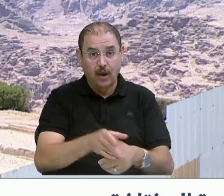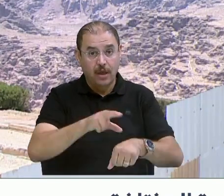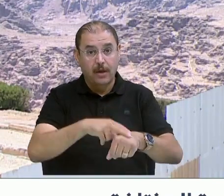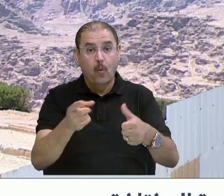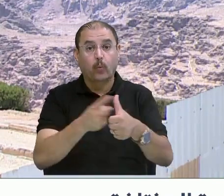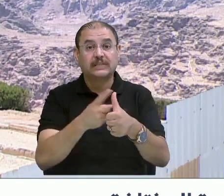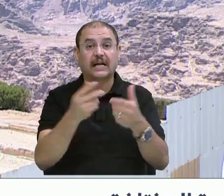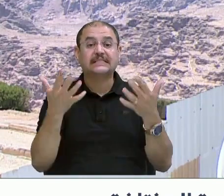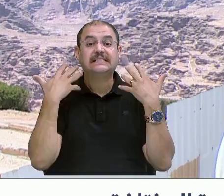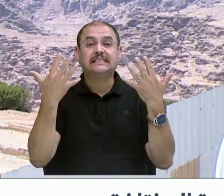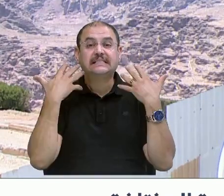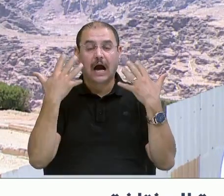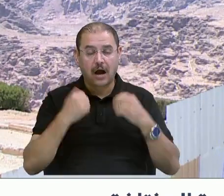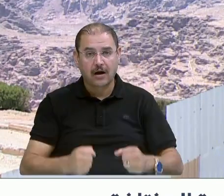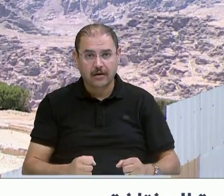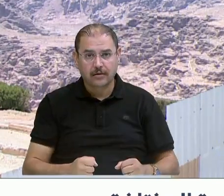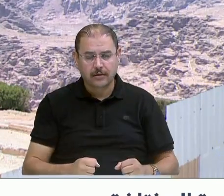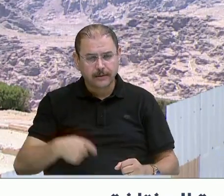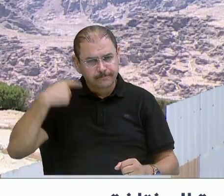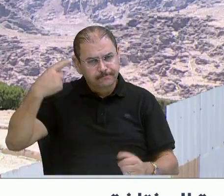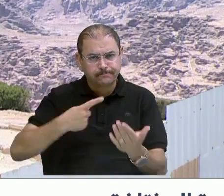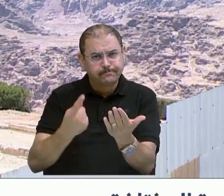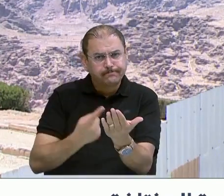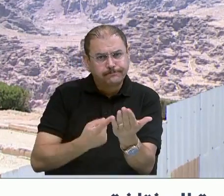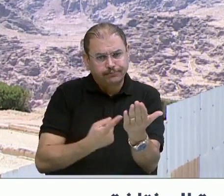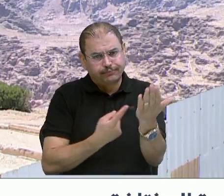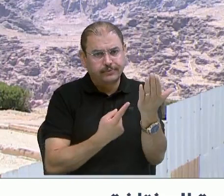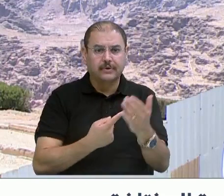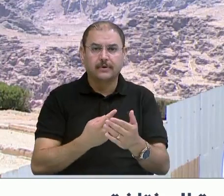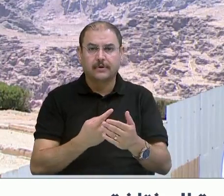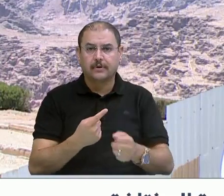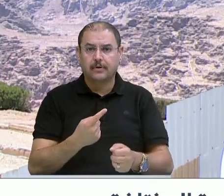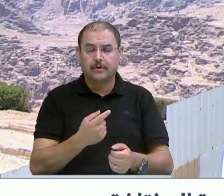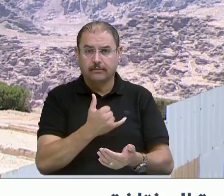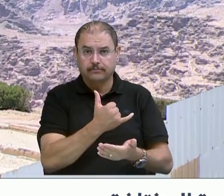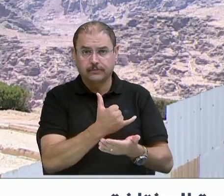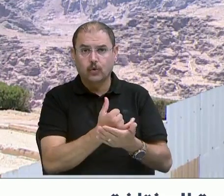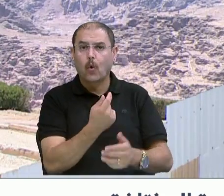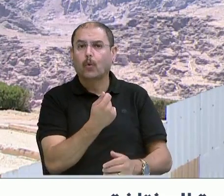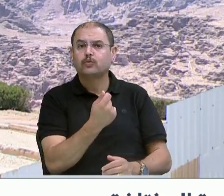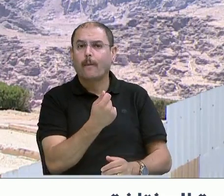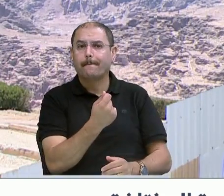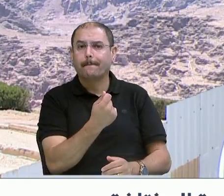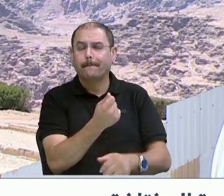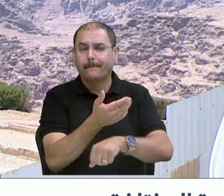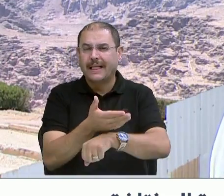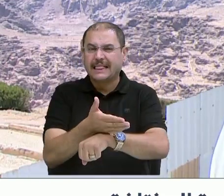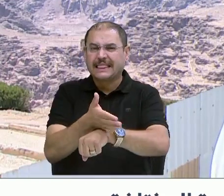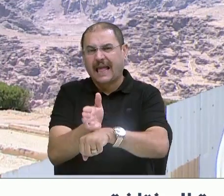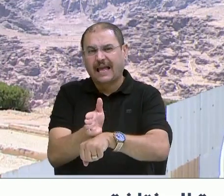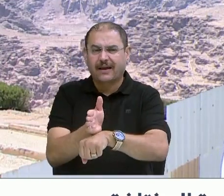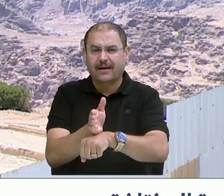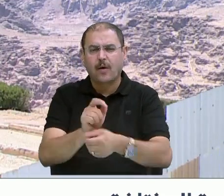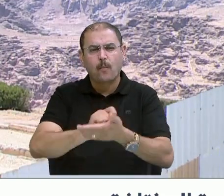باتخاذ بعض الاجراءات ب لها علاقه بتاخير او برسوم التاخير على